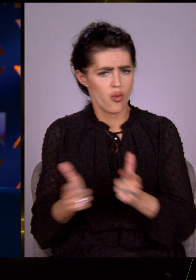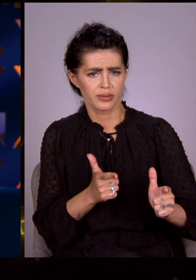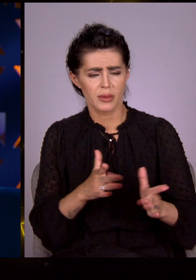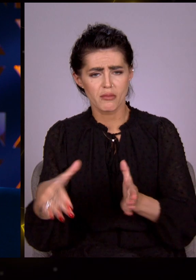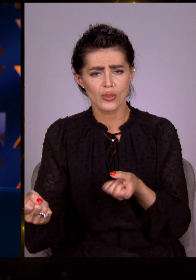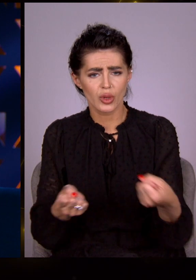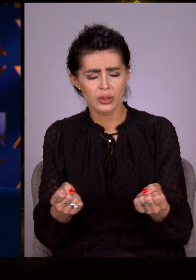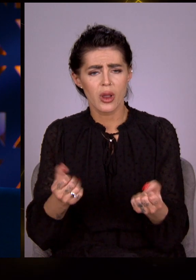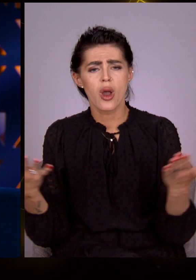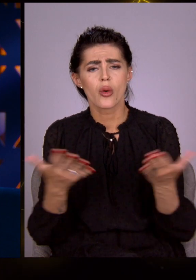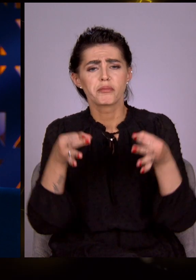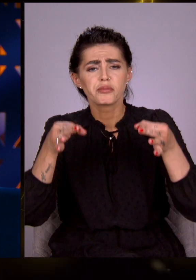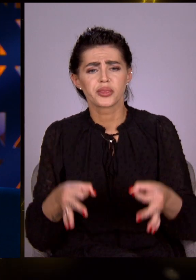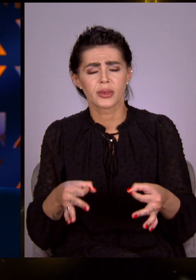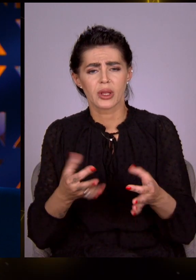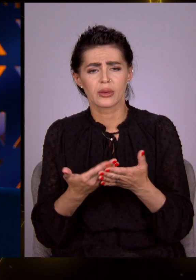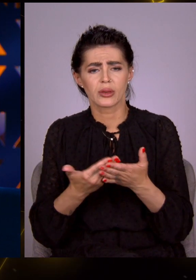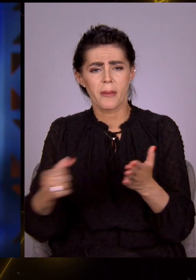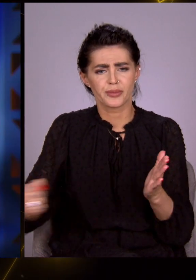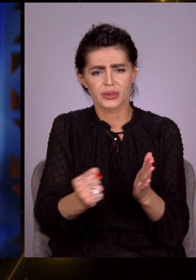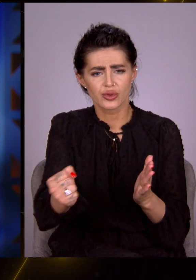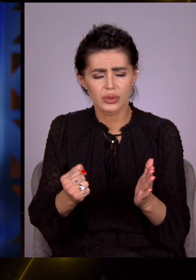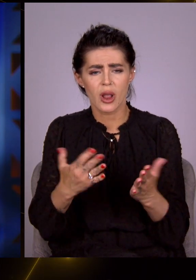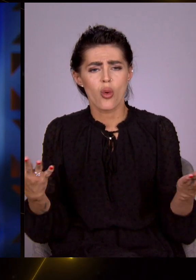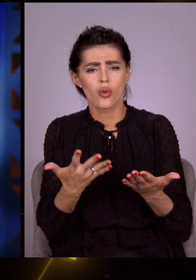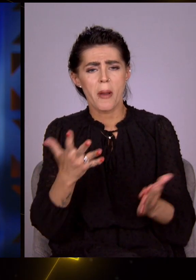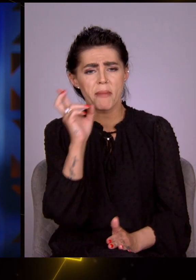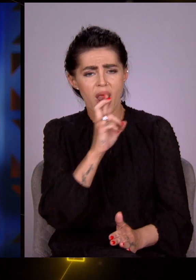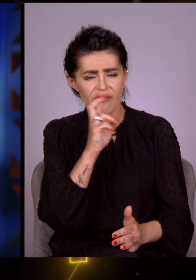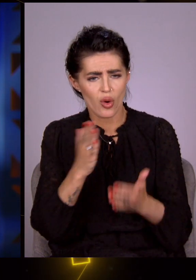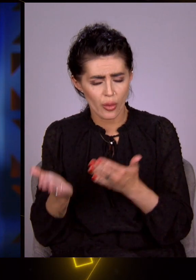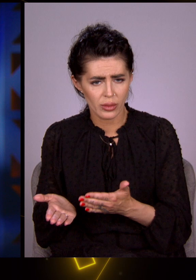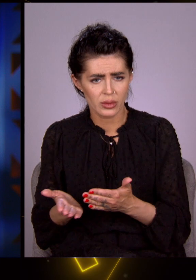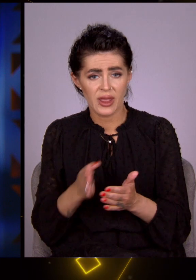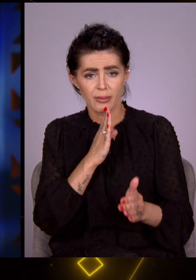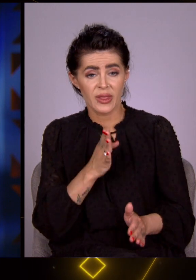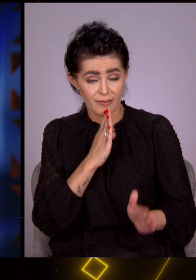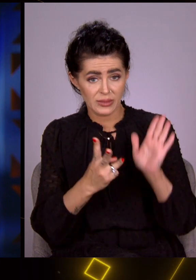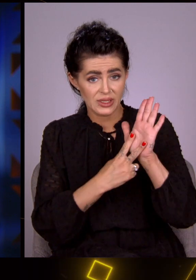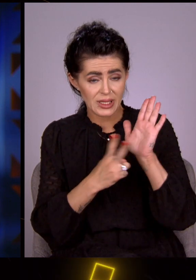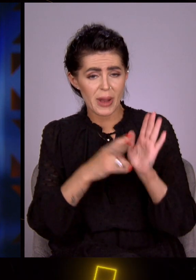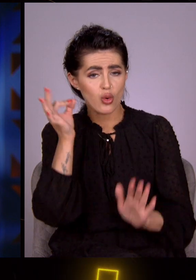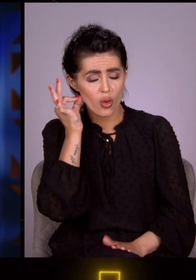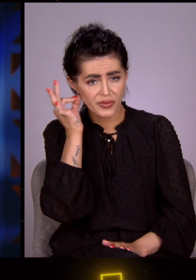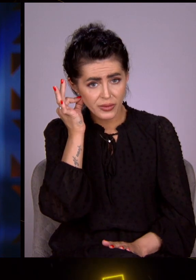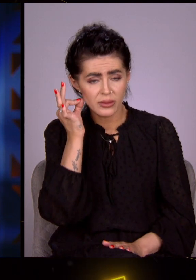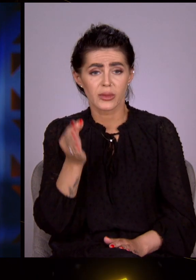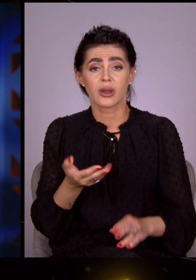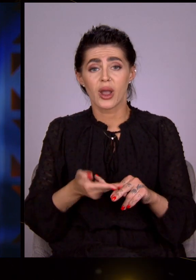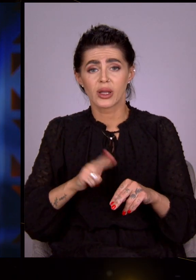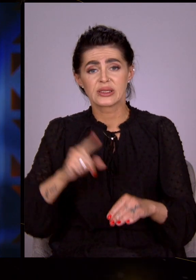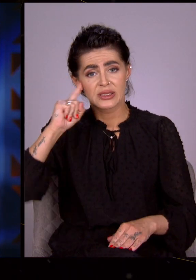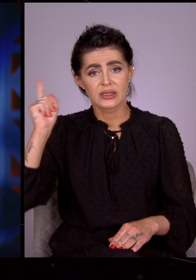яка має бути коробка передач і вид палива. Тобто вона дзвонить і каже, 7 років, дитина, яка знає автомат